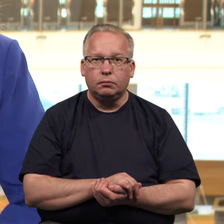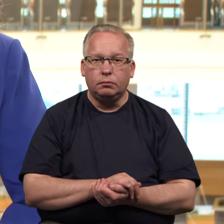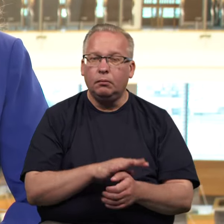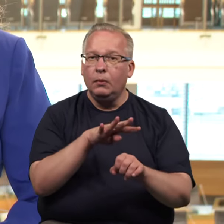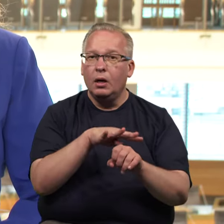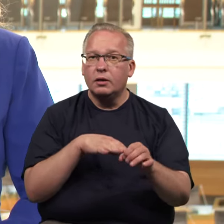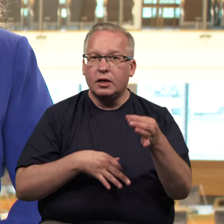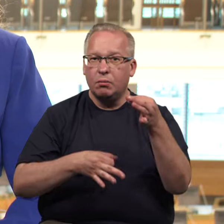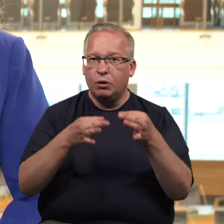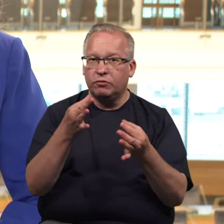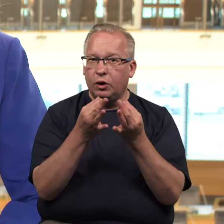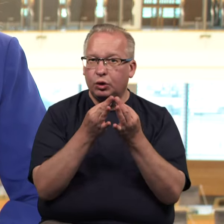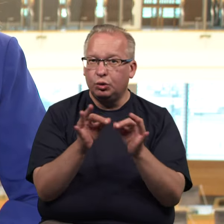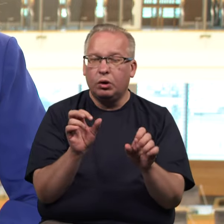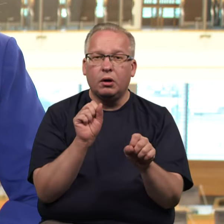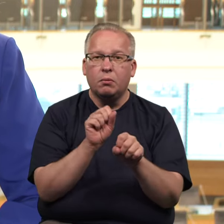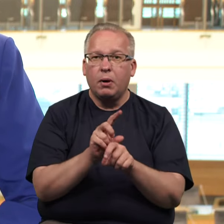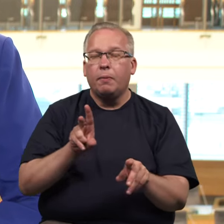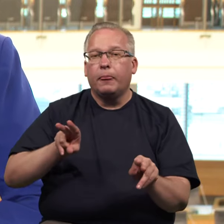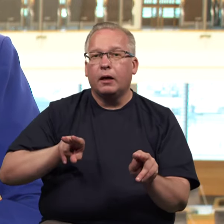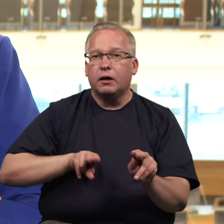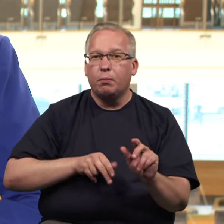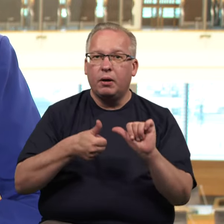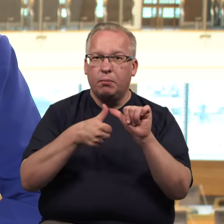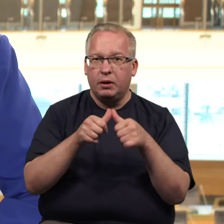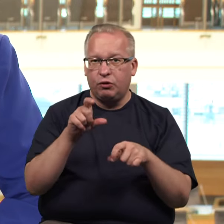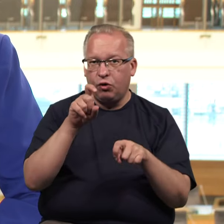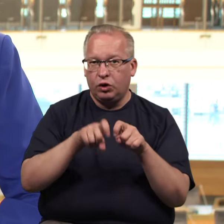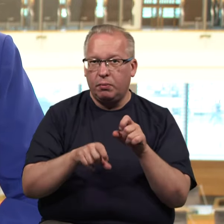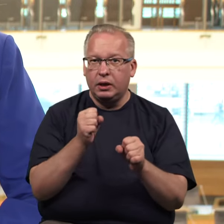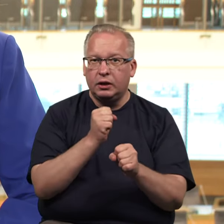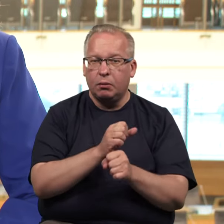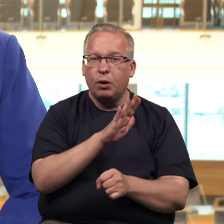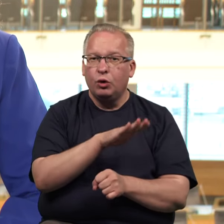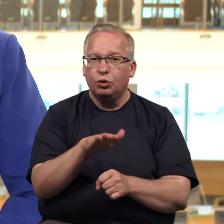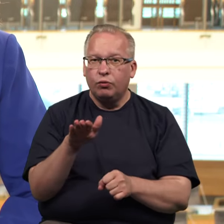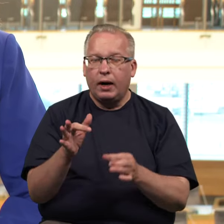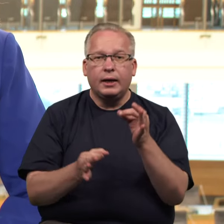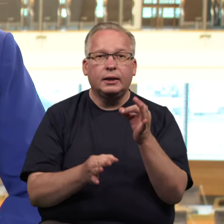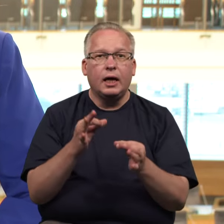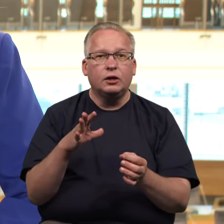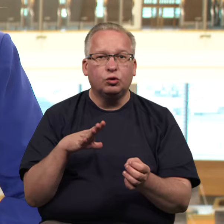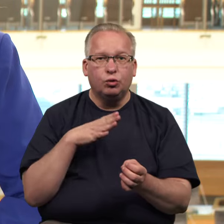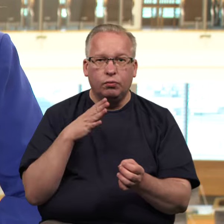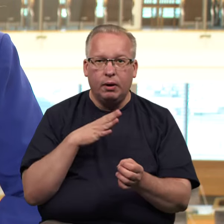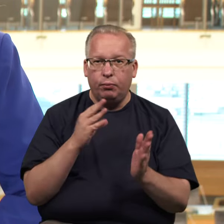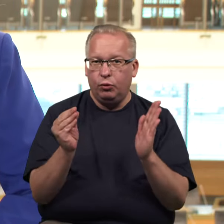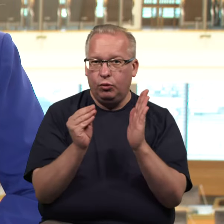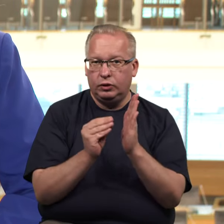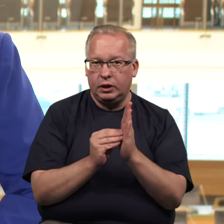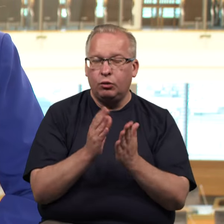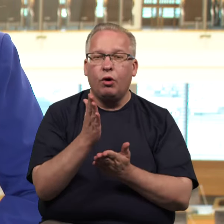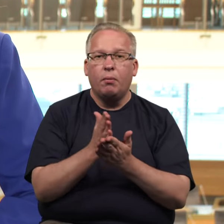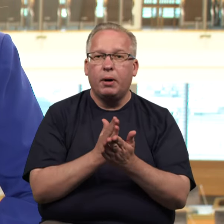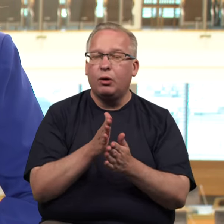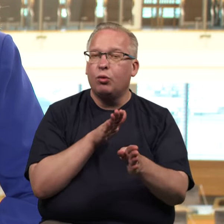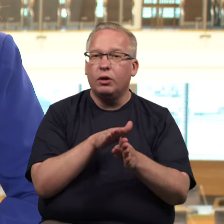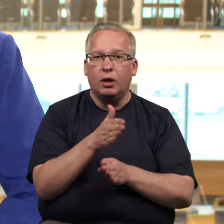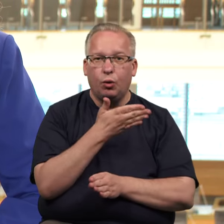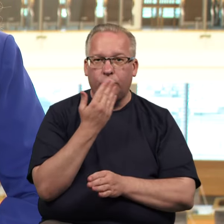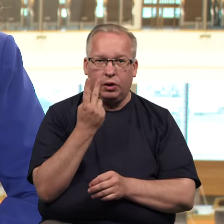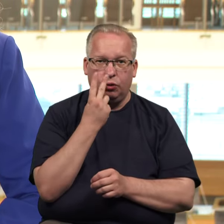Seimas svarsto siūlymą įpareigoti darbdavius reguliariai tikrinti dirbančiųjų su vaikais teistumą. Už nustatytų pareigų nevykdymą